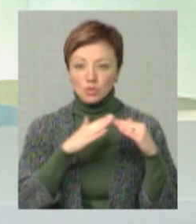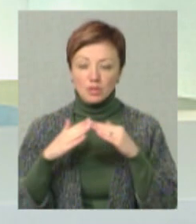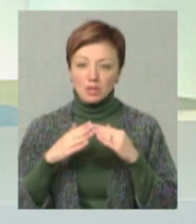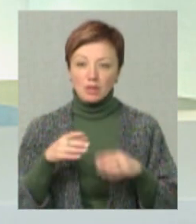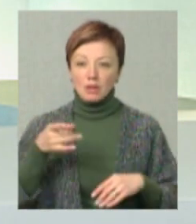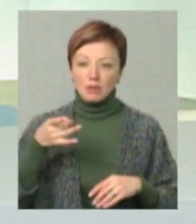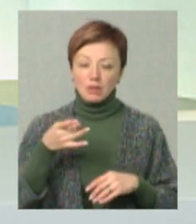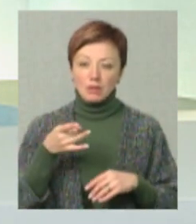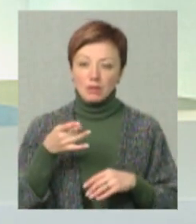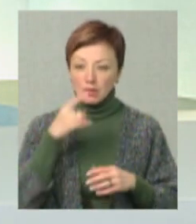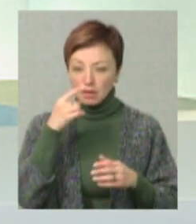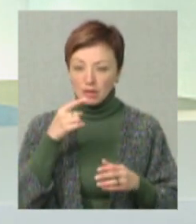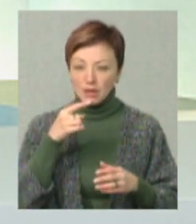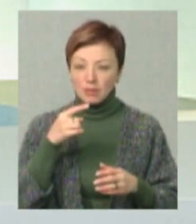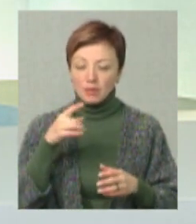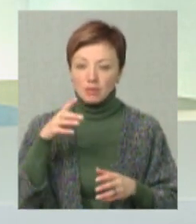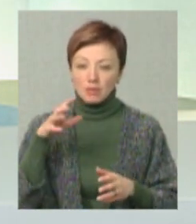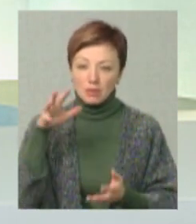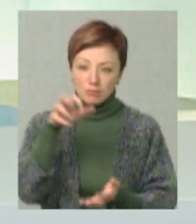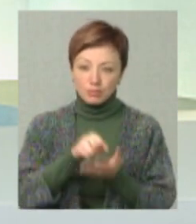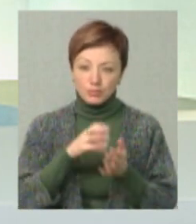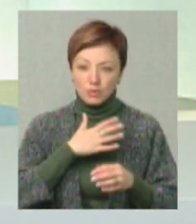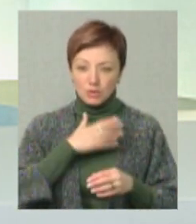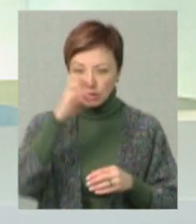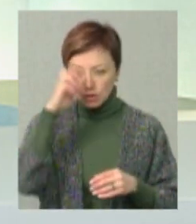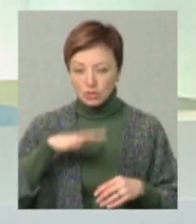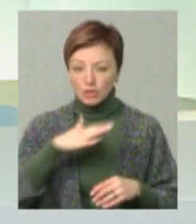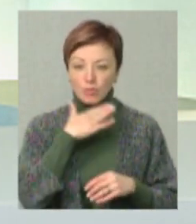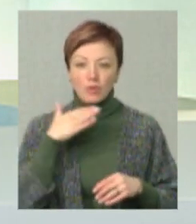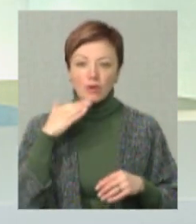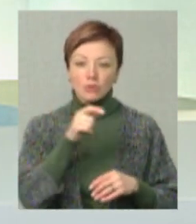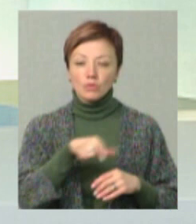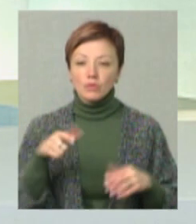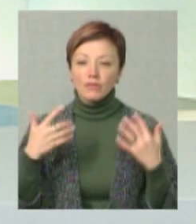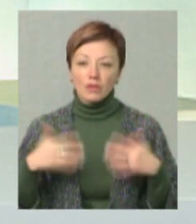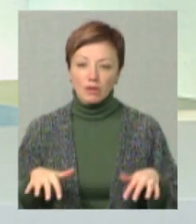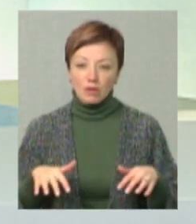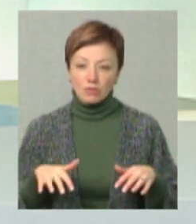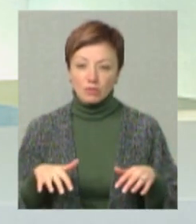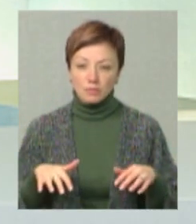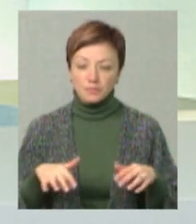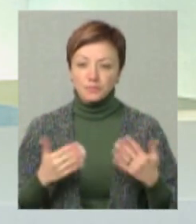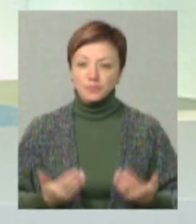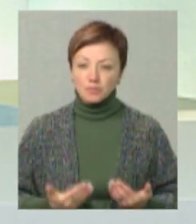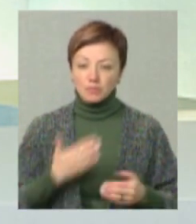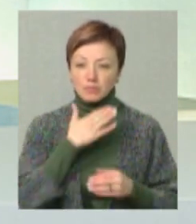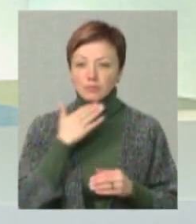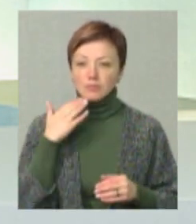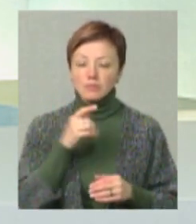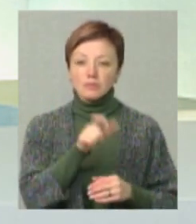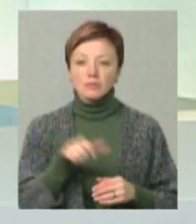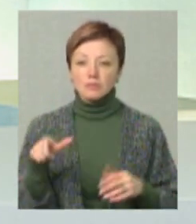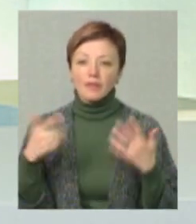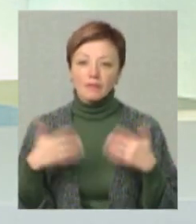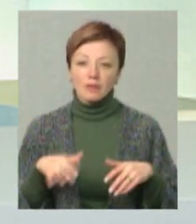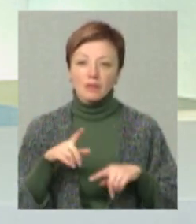час від часу кидається на нашу державу. Власне, багато з тих людей втратило житло, багато з тих